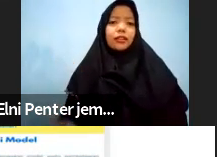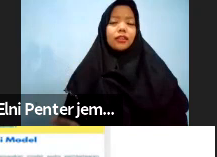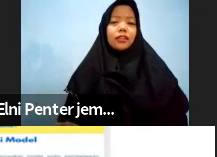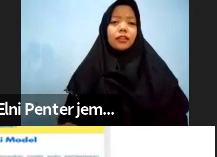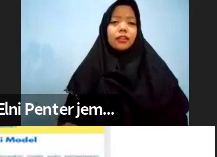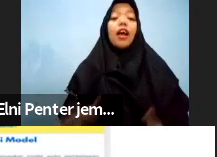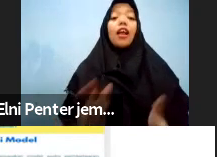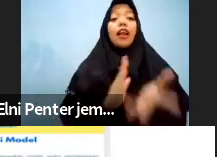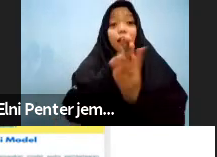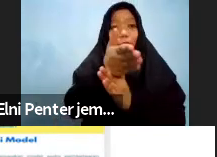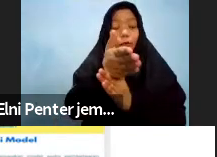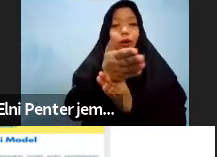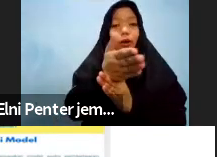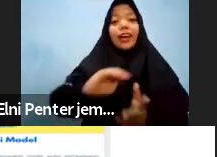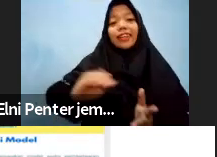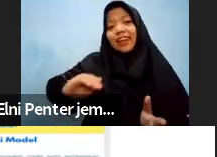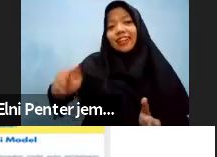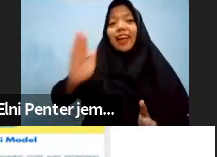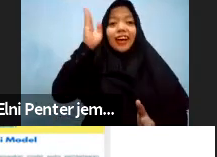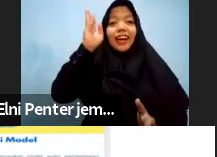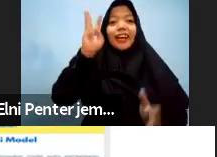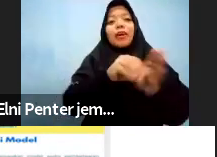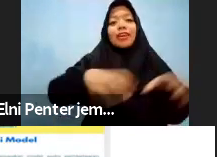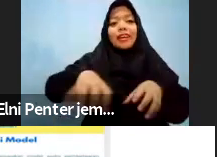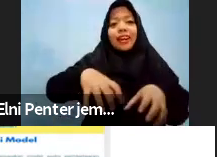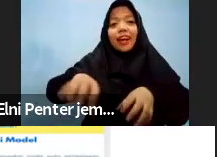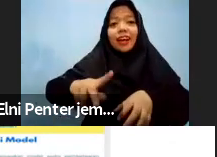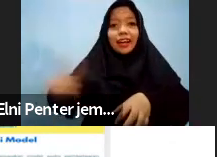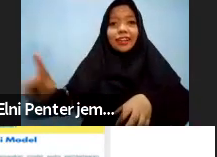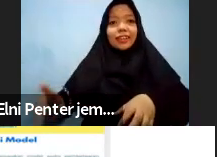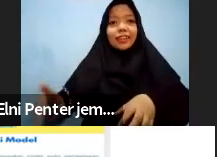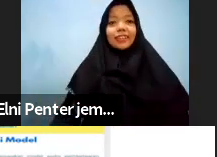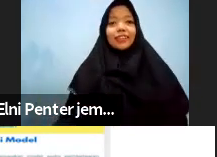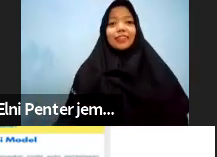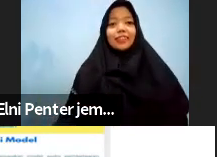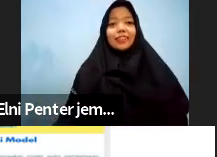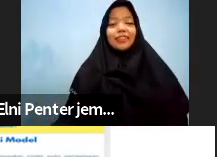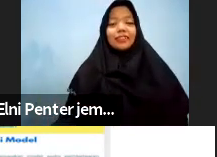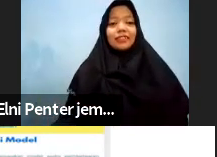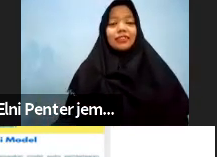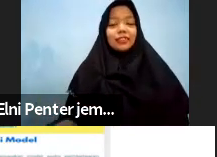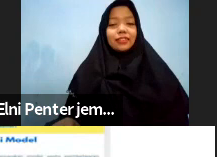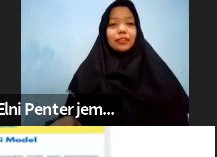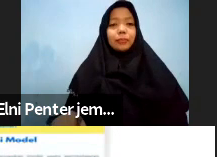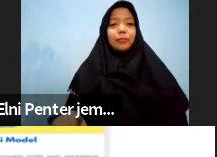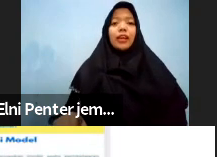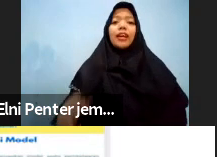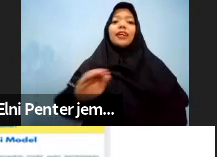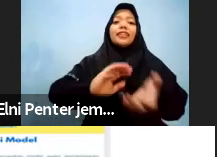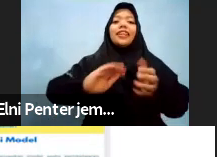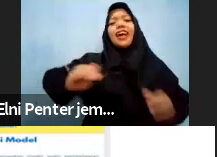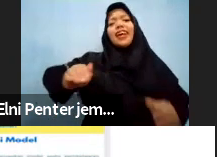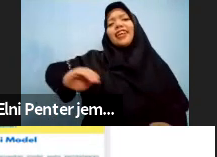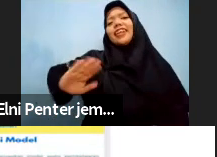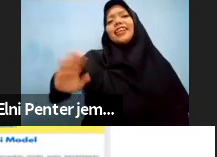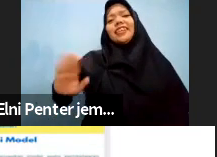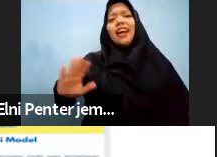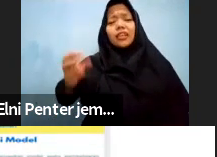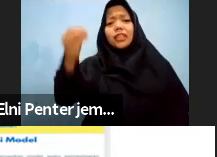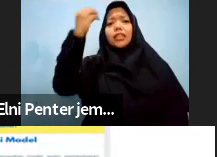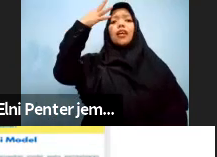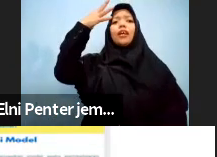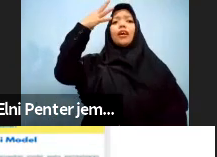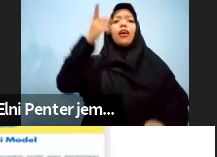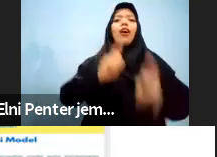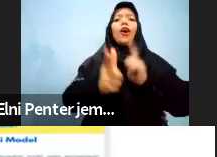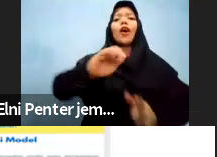gerakan motorik dengan perintah-perintah lagu yang sederhana dan energi jadi anak-anaknya tidak terasa bahwa dia ini